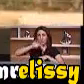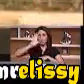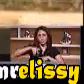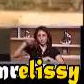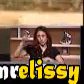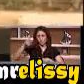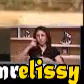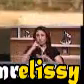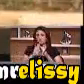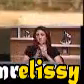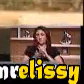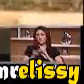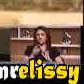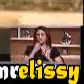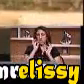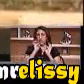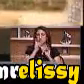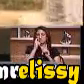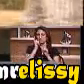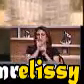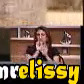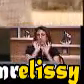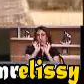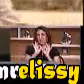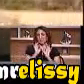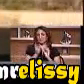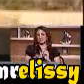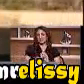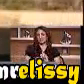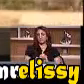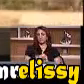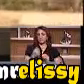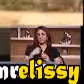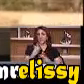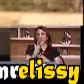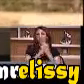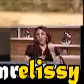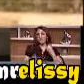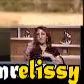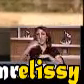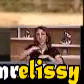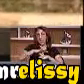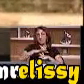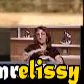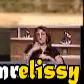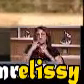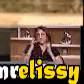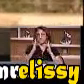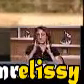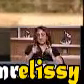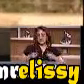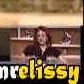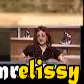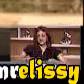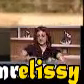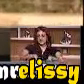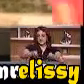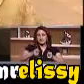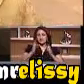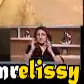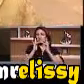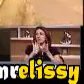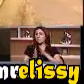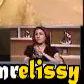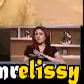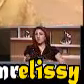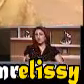بنلاقيش اهتمام بالناس. احنا حضرتك في مرة انا كان ليا ابن عمي جايبين له ترول في الطرقة علشان خاطر مش لاقيين له سراير.